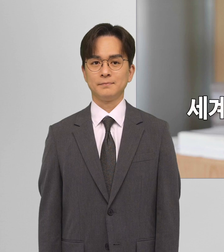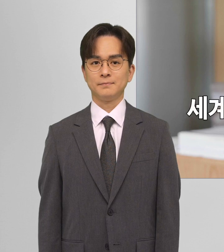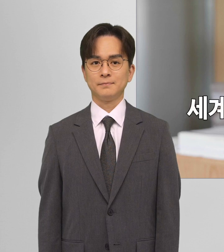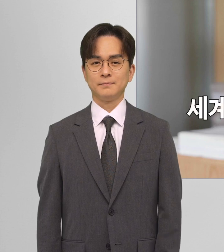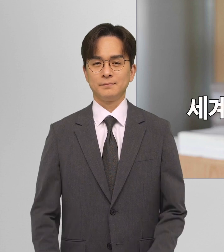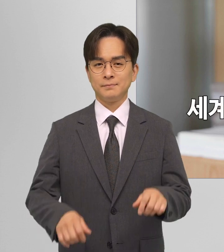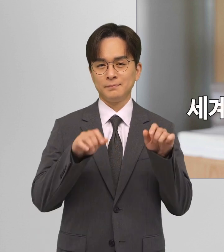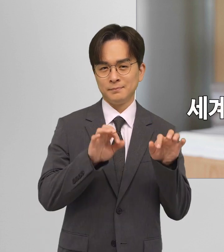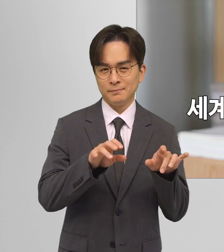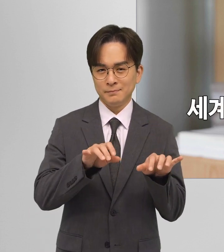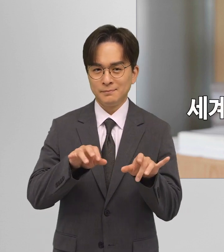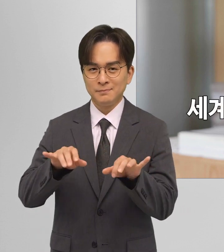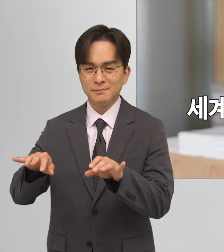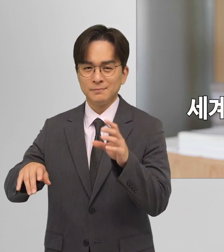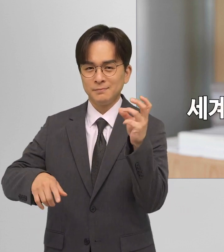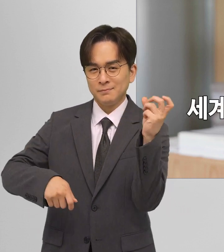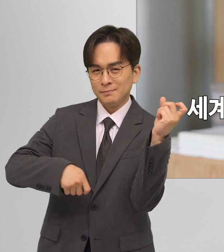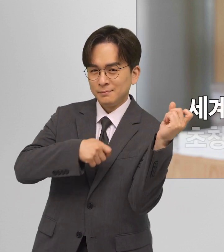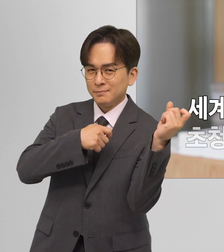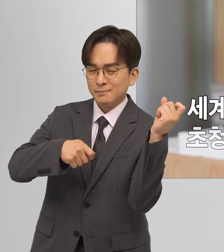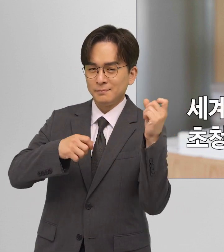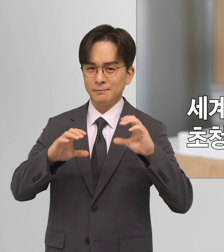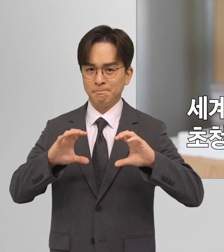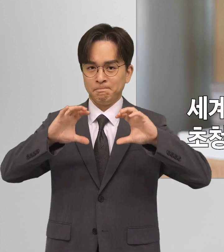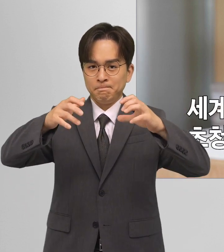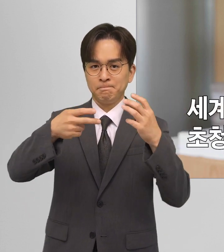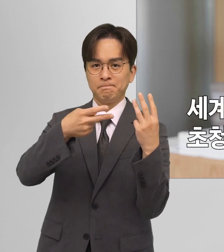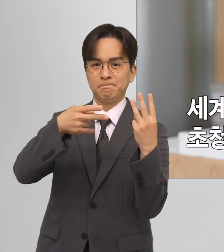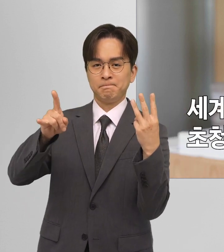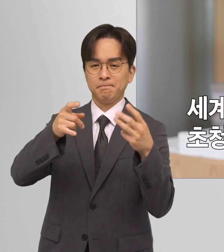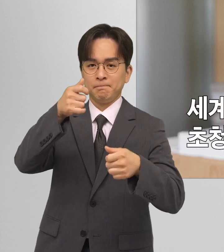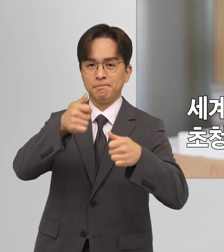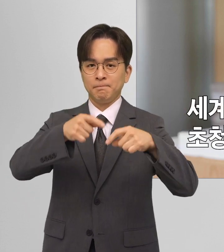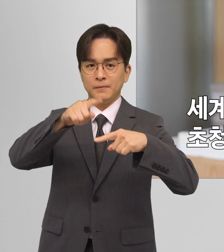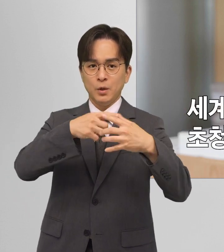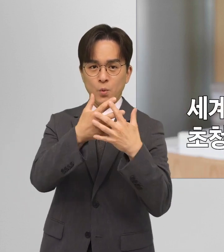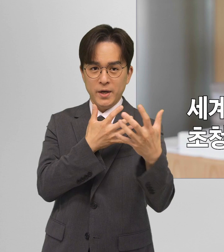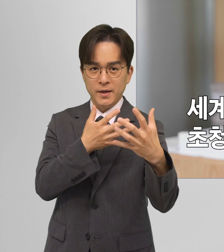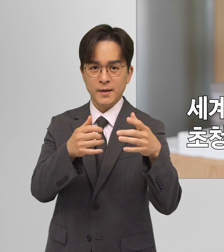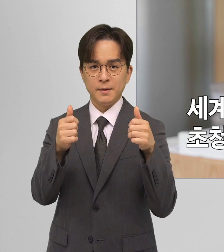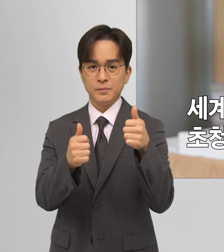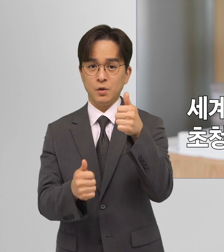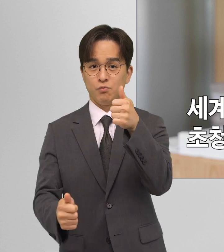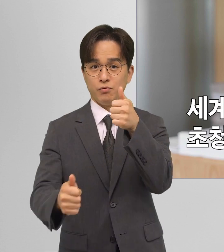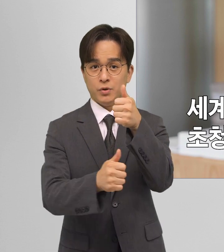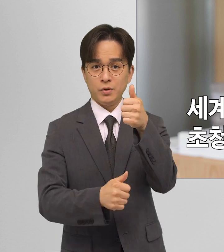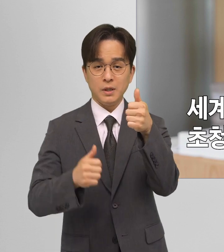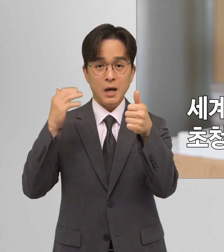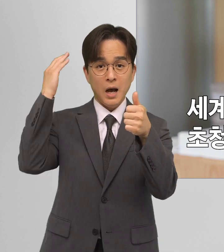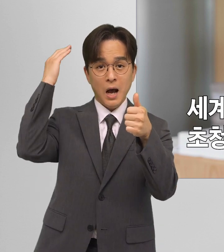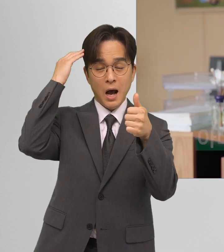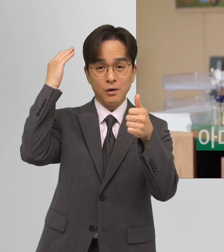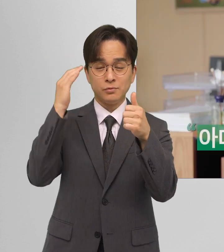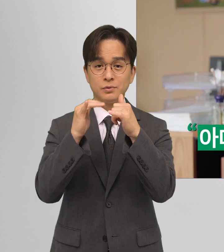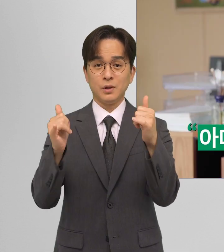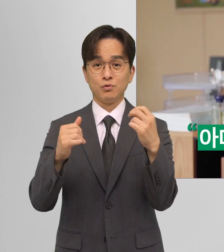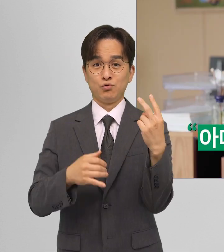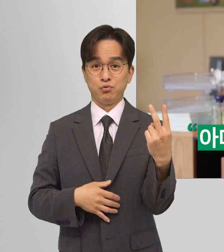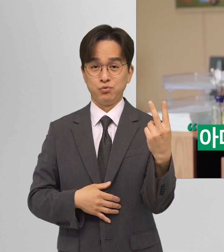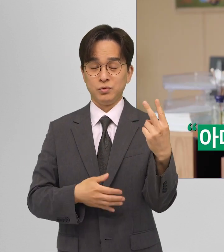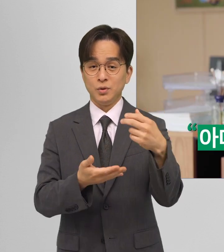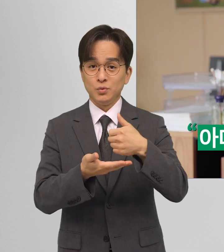세계 3대 콩쿠르의 하나라는 콩쿠르에서 한국인 심사위원을 2명을 본선에 초청을 했다는 것은